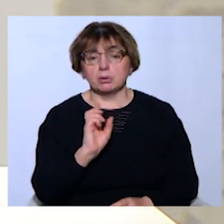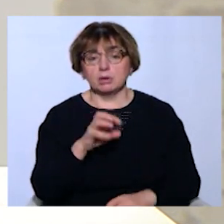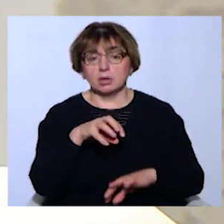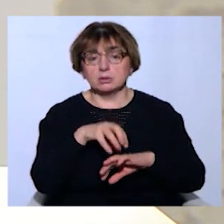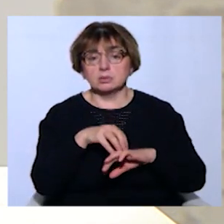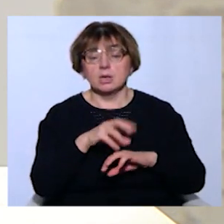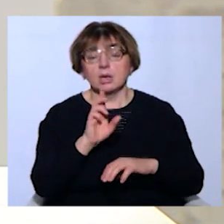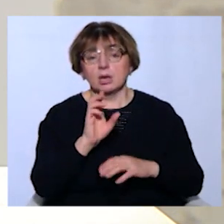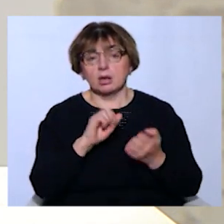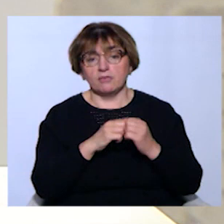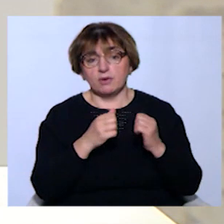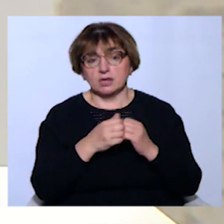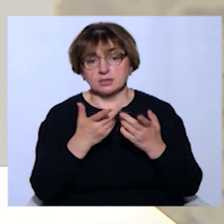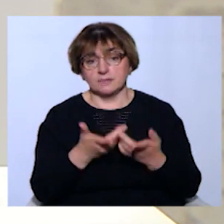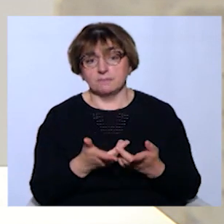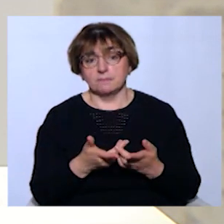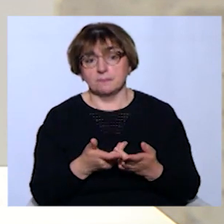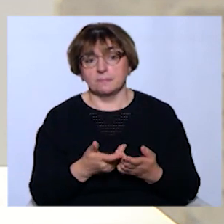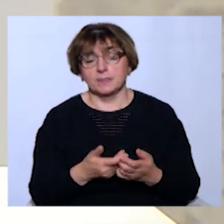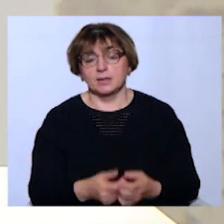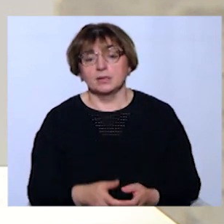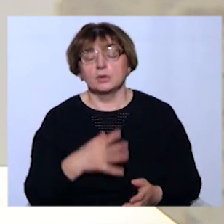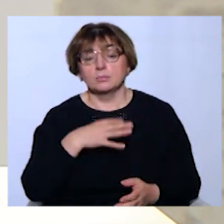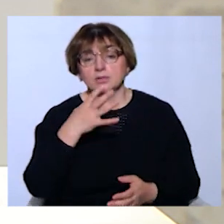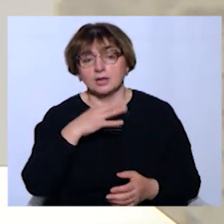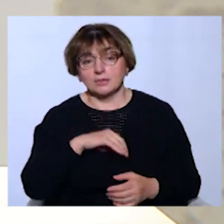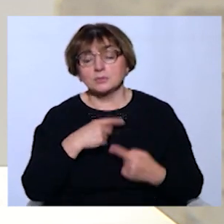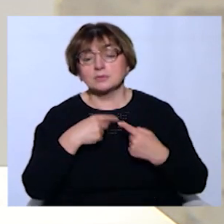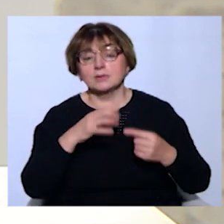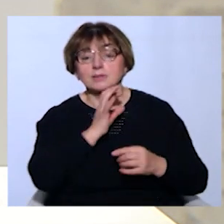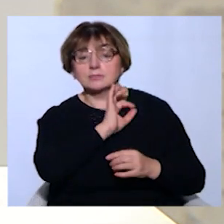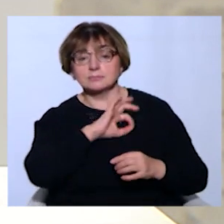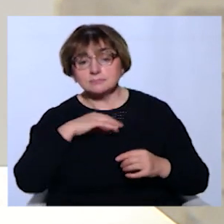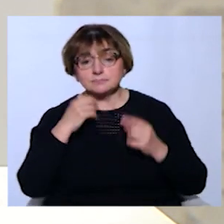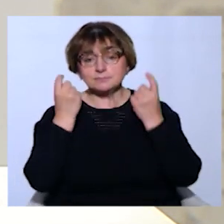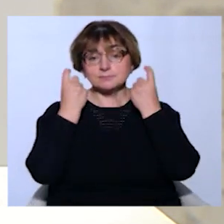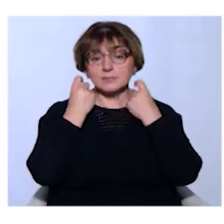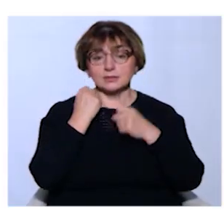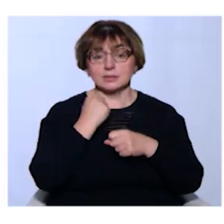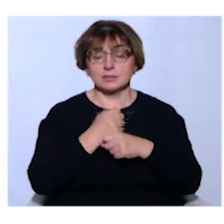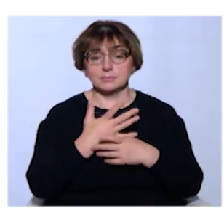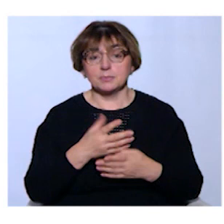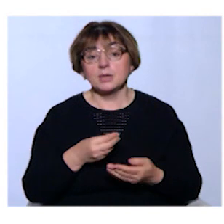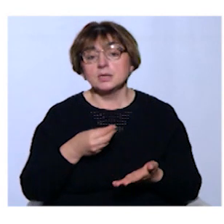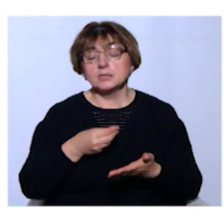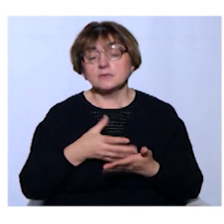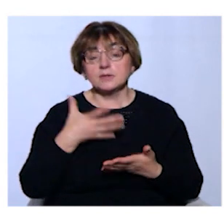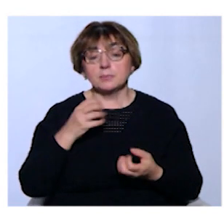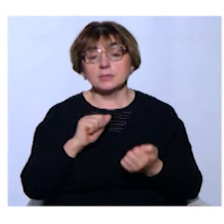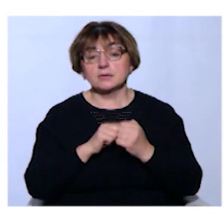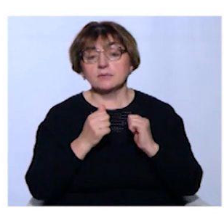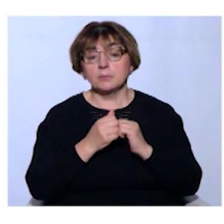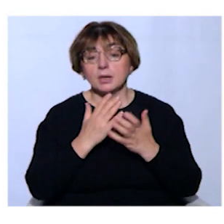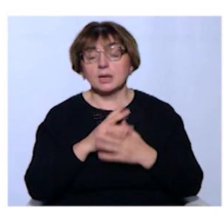მიღების საშუალებას, რომელსაც იყენებენ შემდეგ სამკაულებში. ასევე ძვირფასი ქვები არის